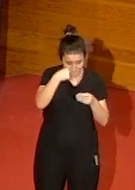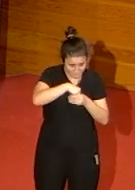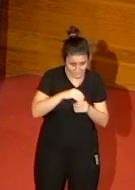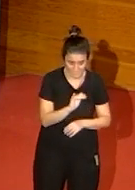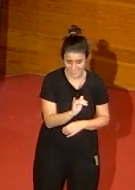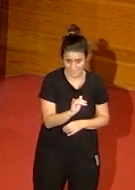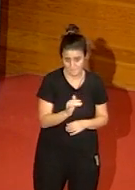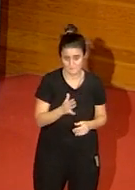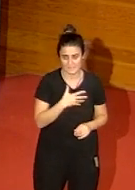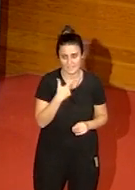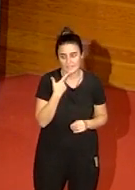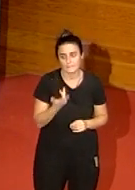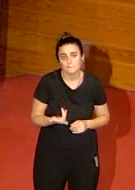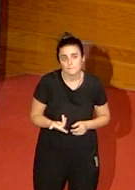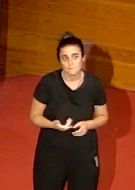ez dakit,